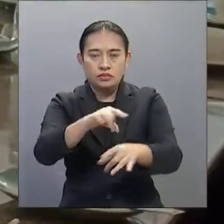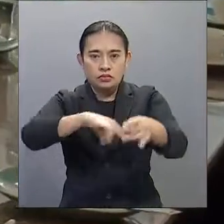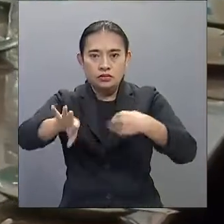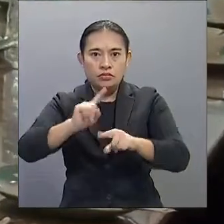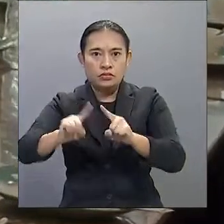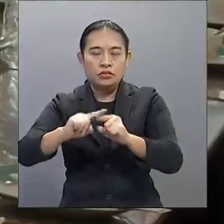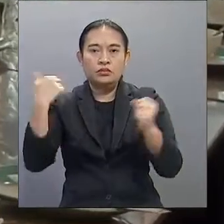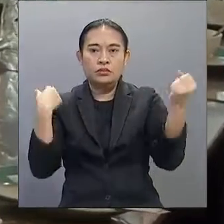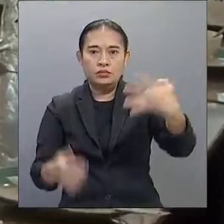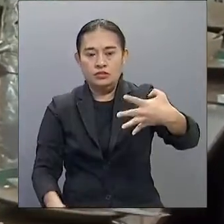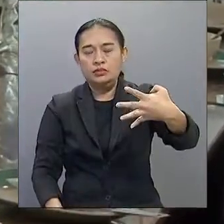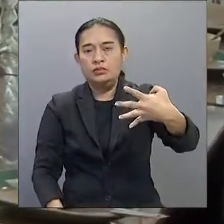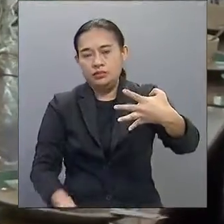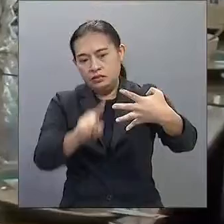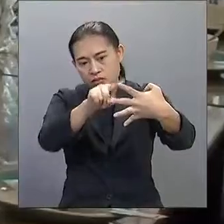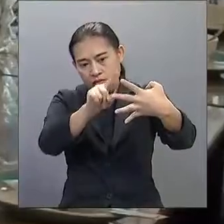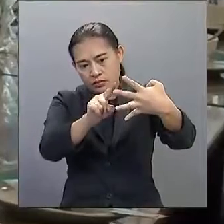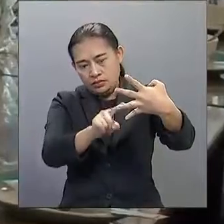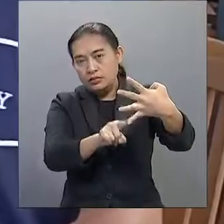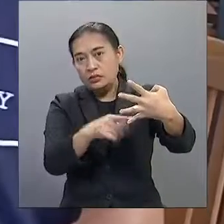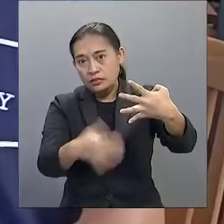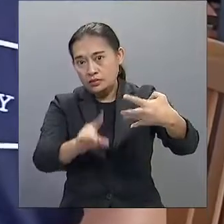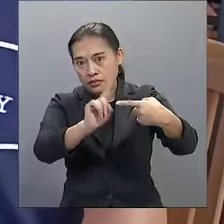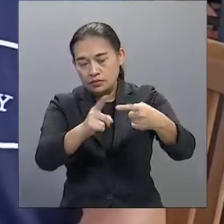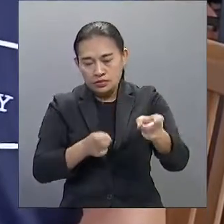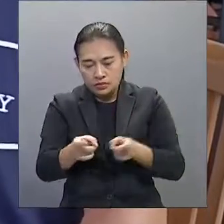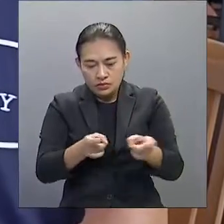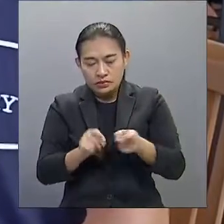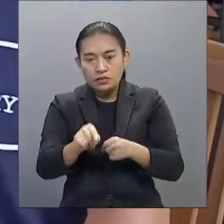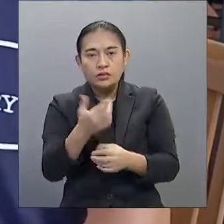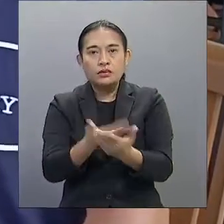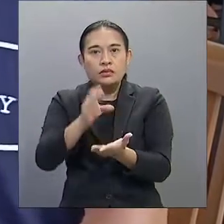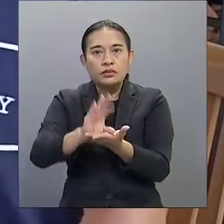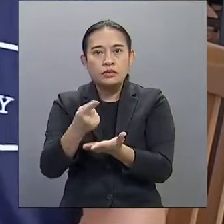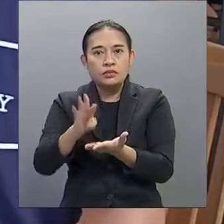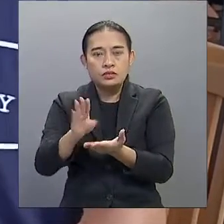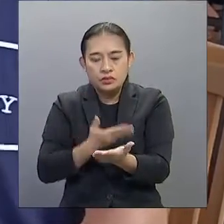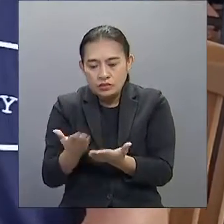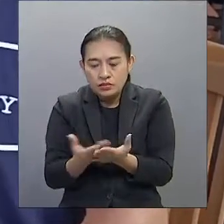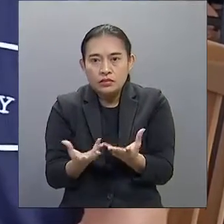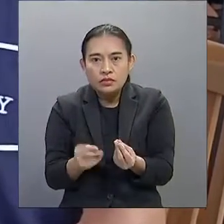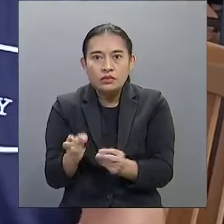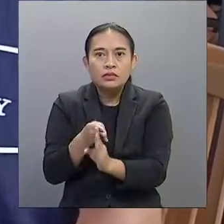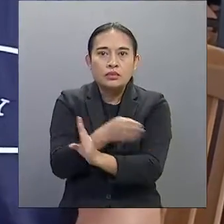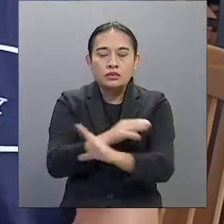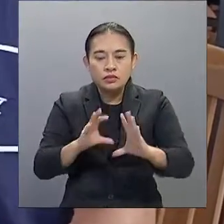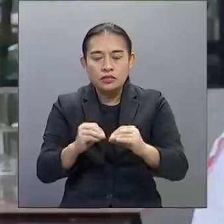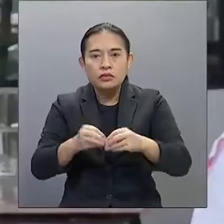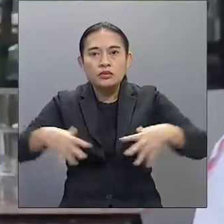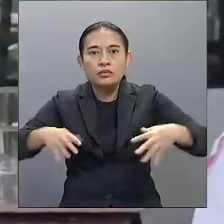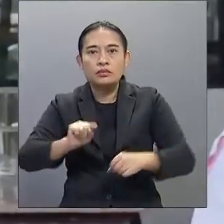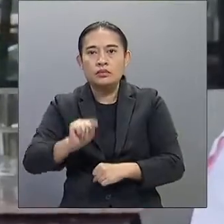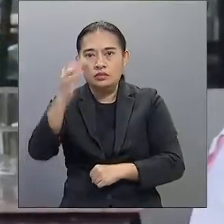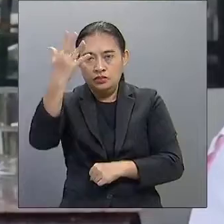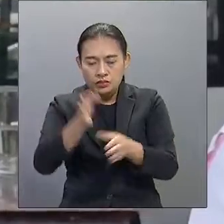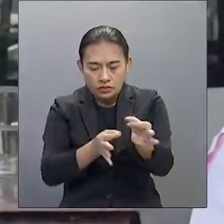ดกันไมได้จะทำงบประมาณรายใจก ในเรองการจะซือที่ดินก่จะเข้าปชมใหญ่เพื่